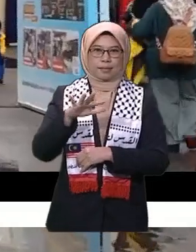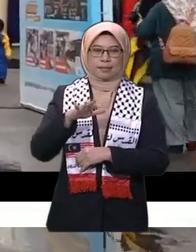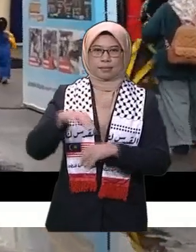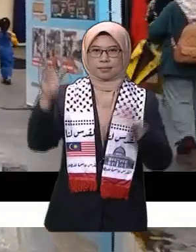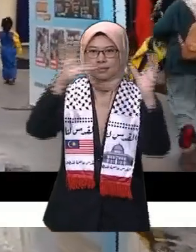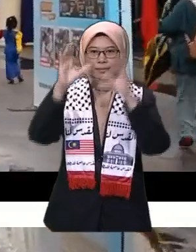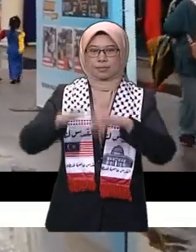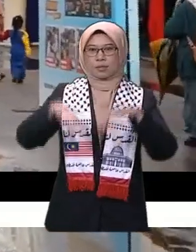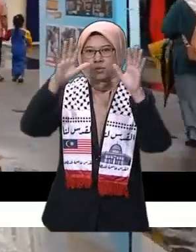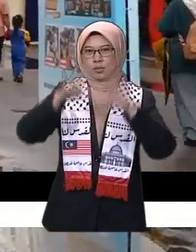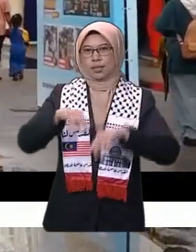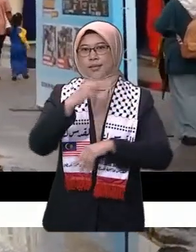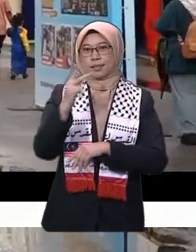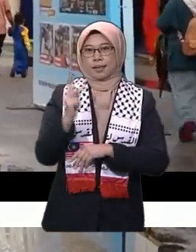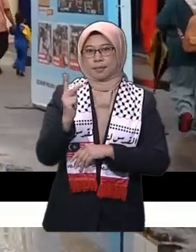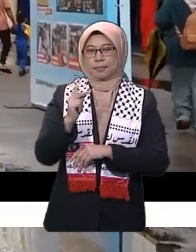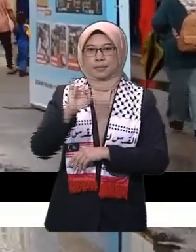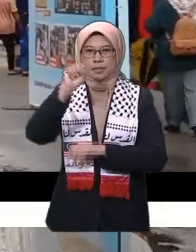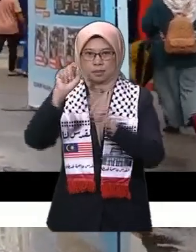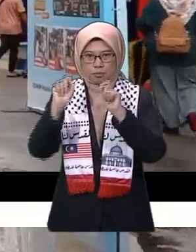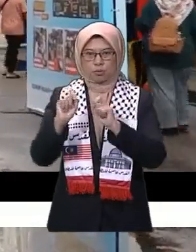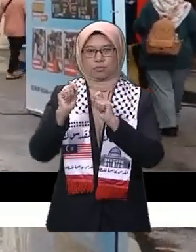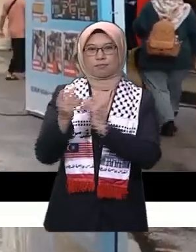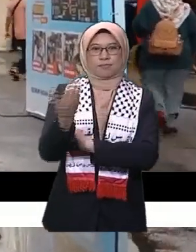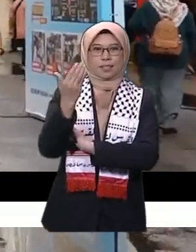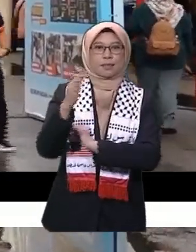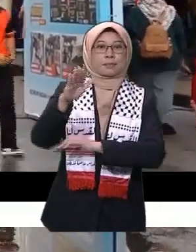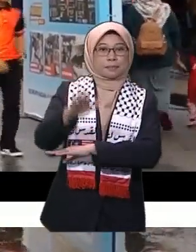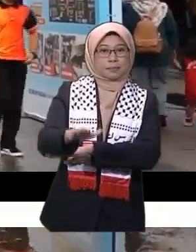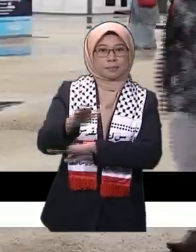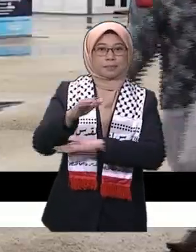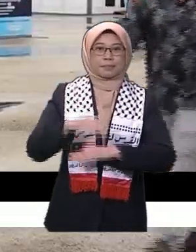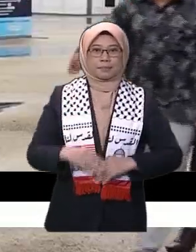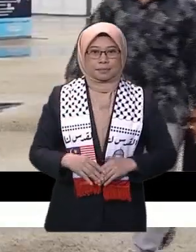cuaca hujan pada Khamis dan Sabtu di sebelah pagi dan petang.